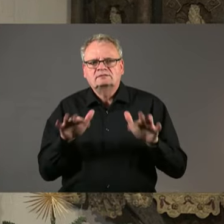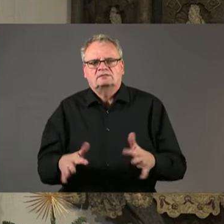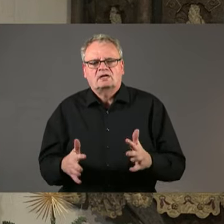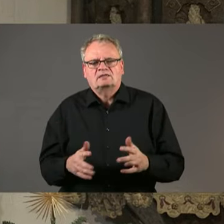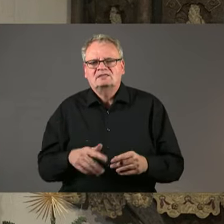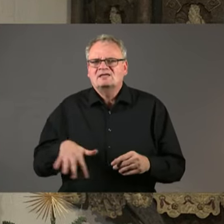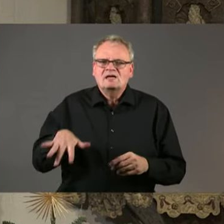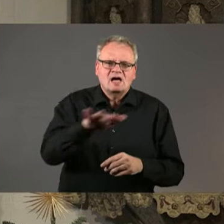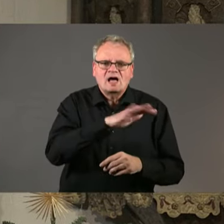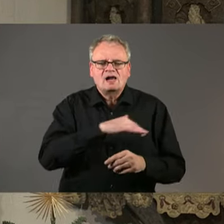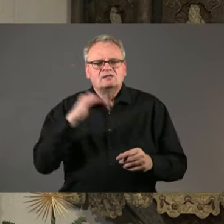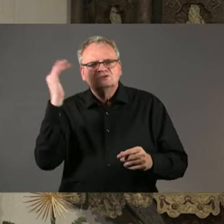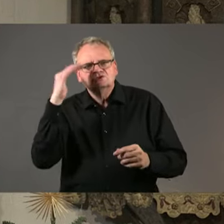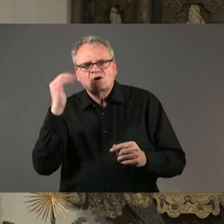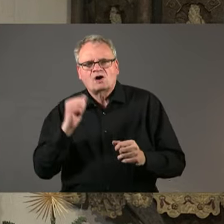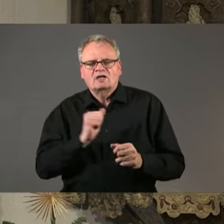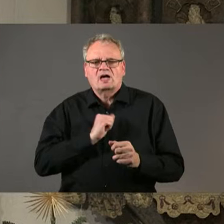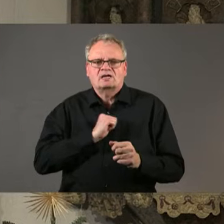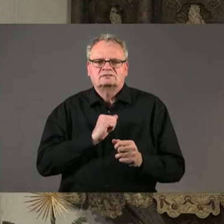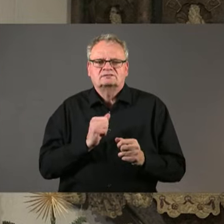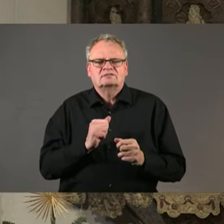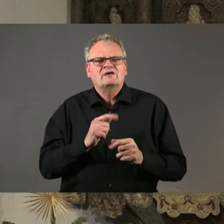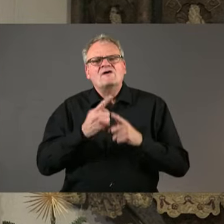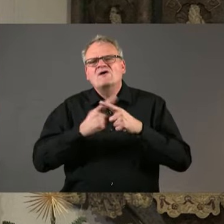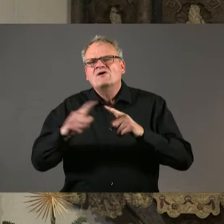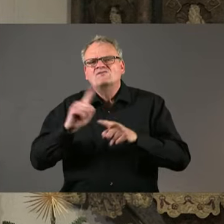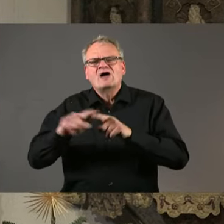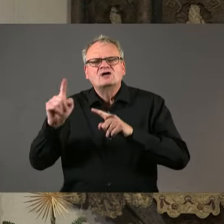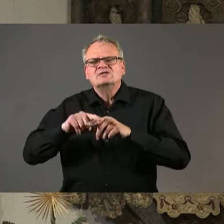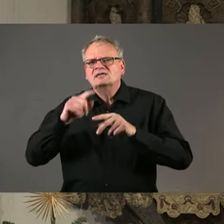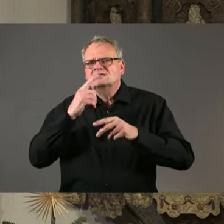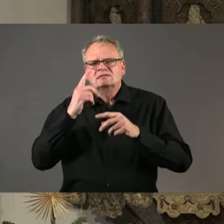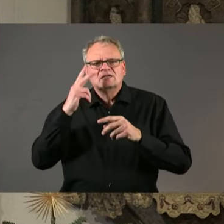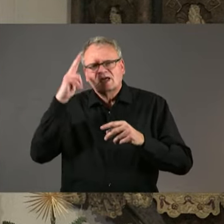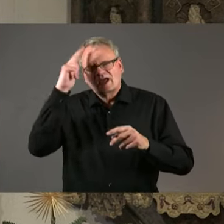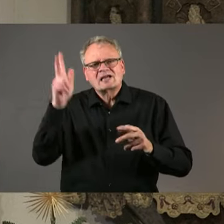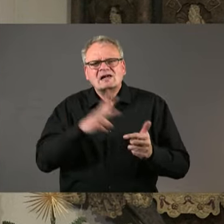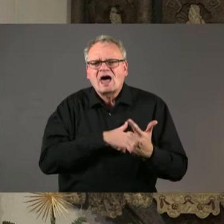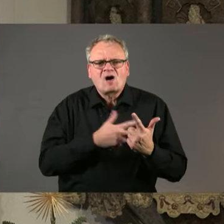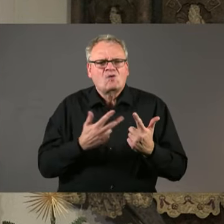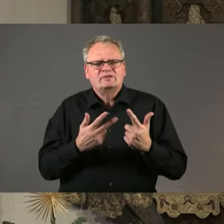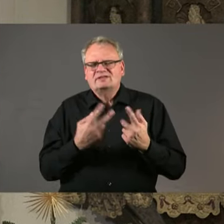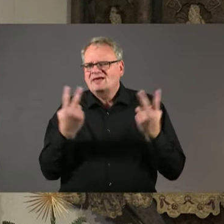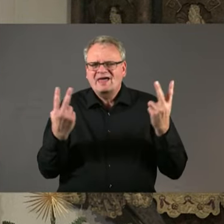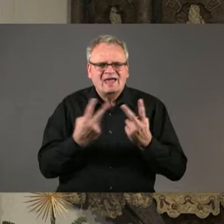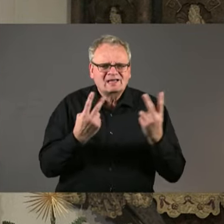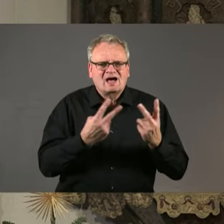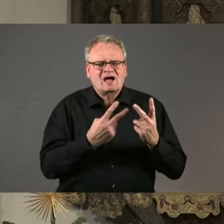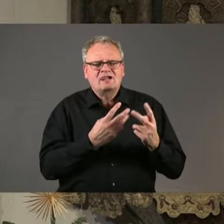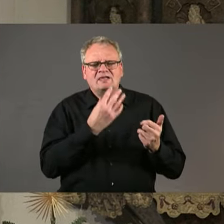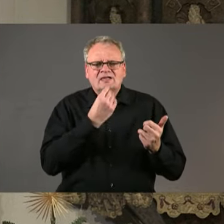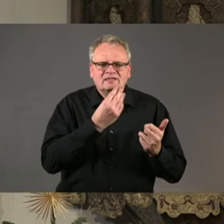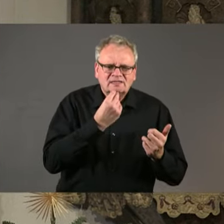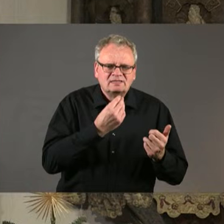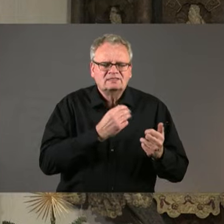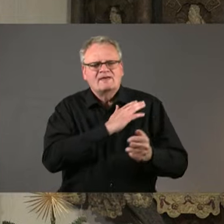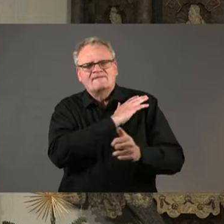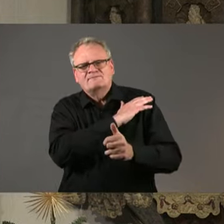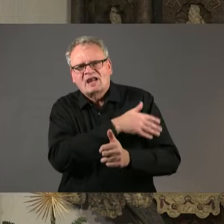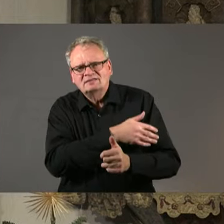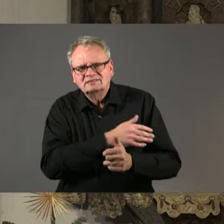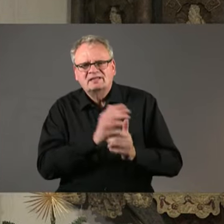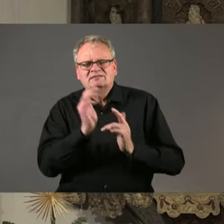allen, bei jüdischen Israelis, bei muslimischen Israelis, bei christlichen